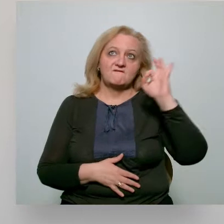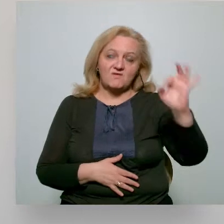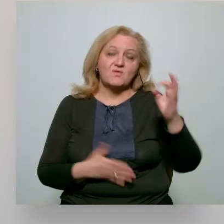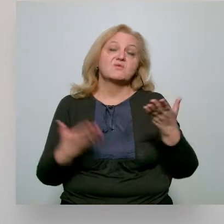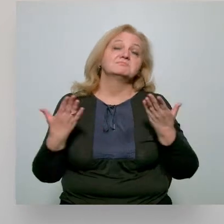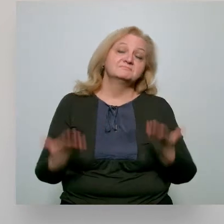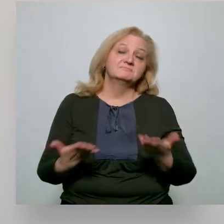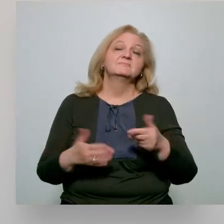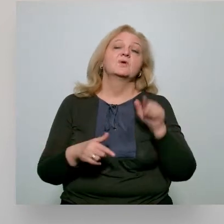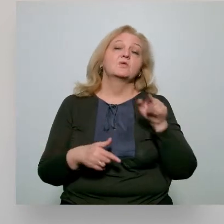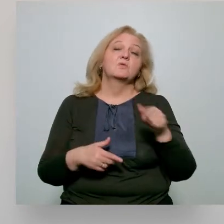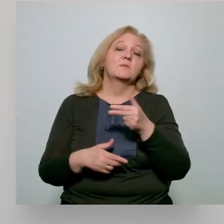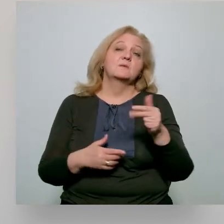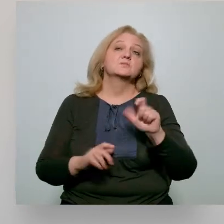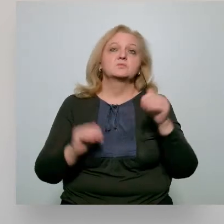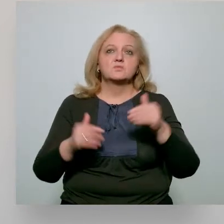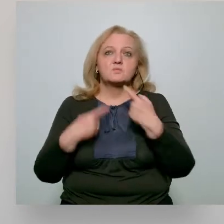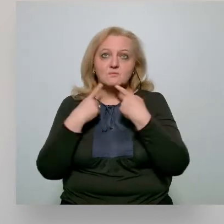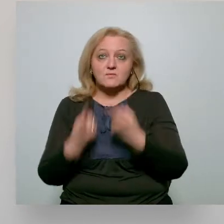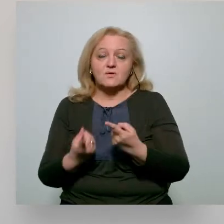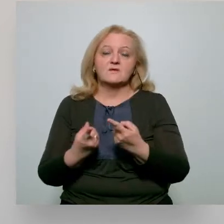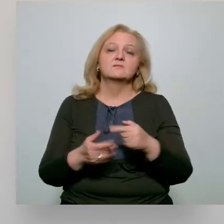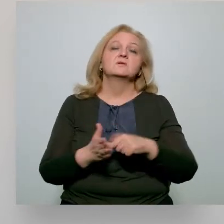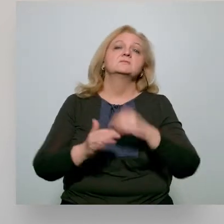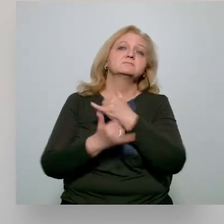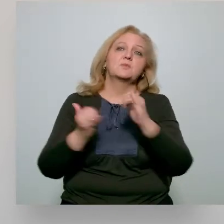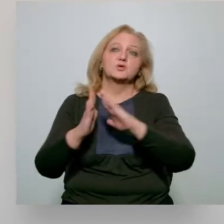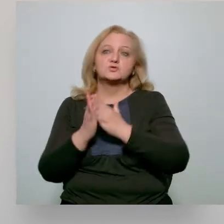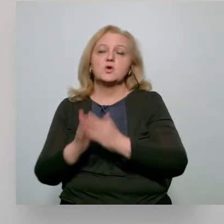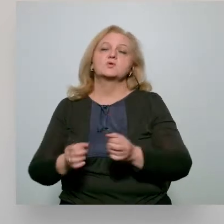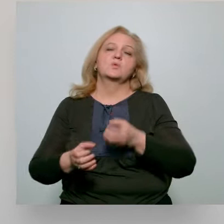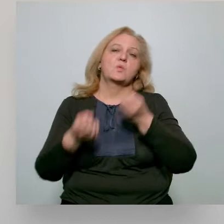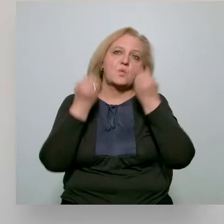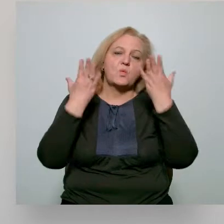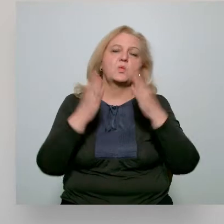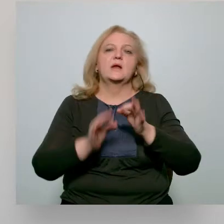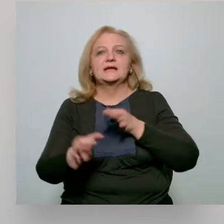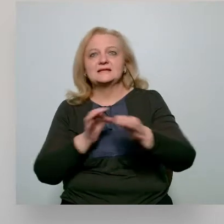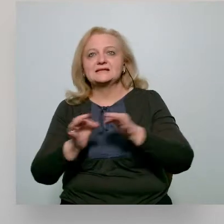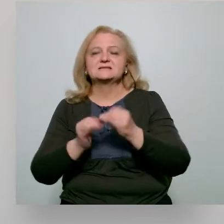niej możemy powiedzieć, odwołując się i do literatury, do kultury, do historii, do